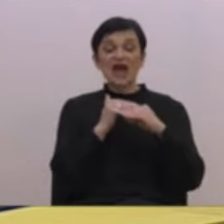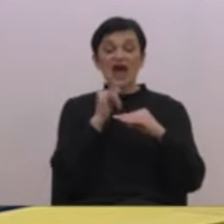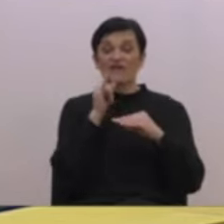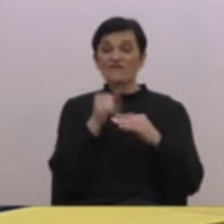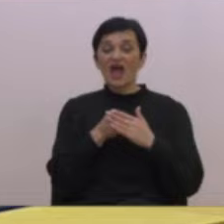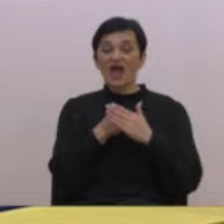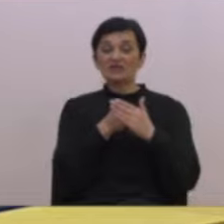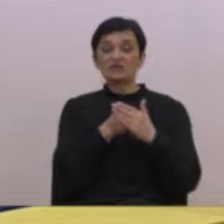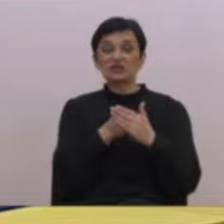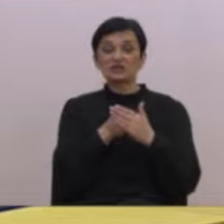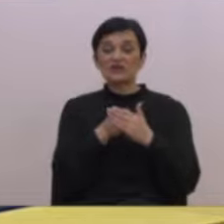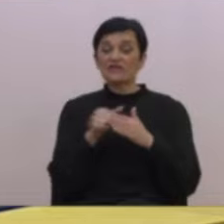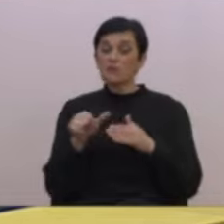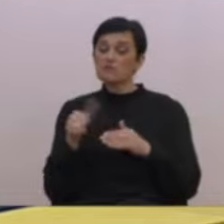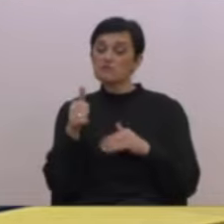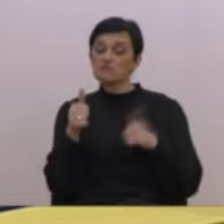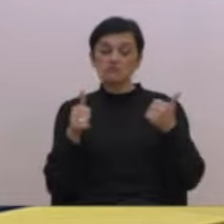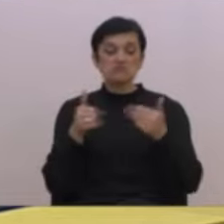privilegie, bitroicude.